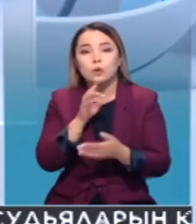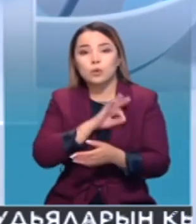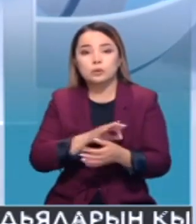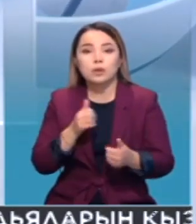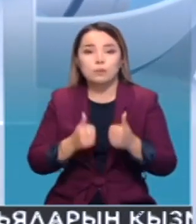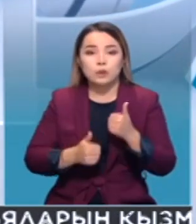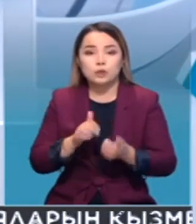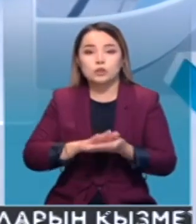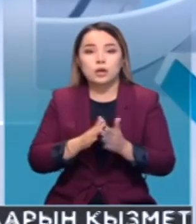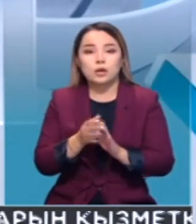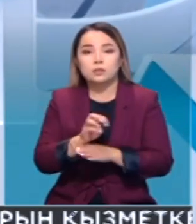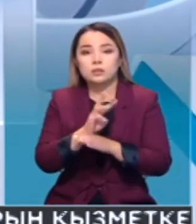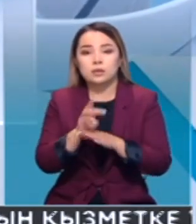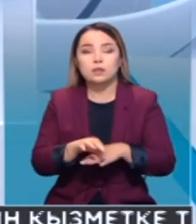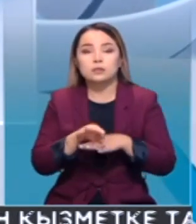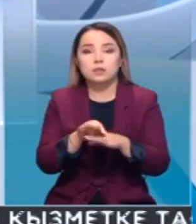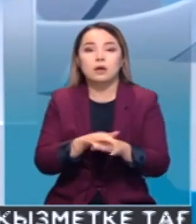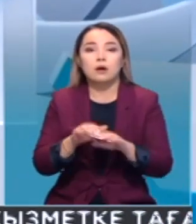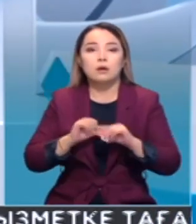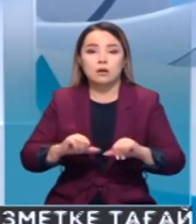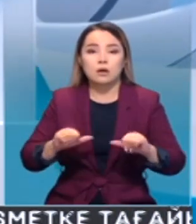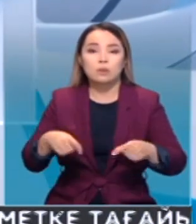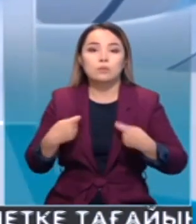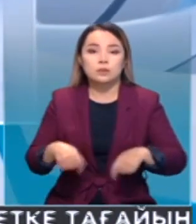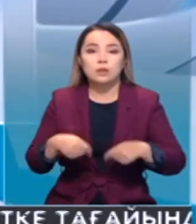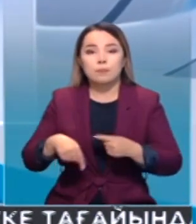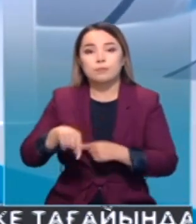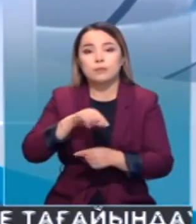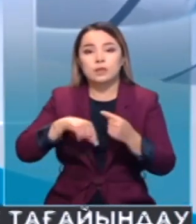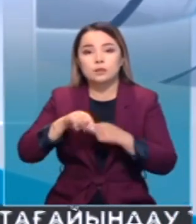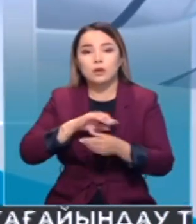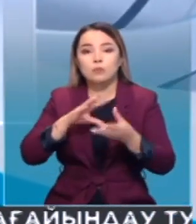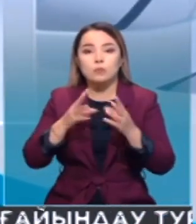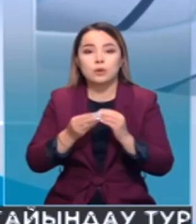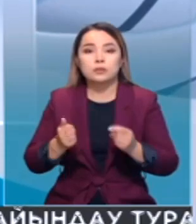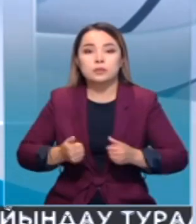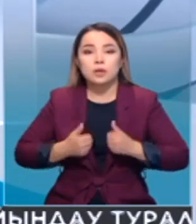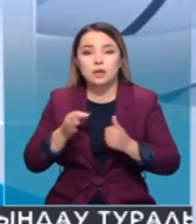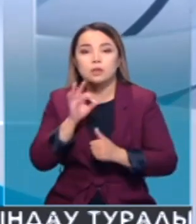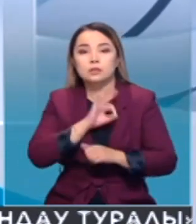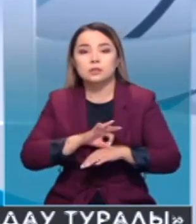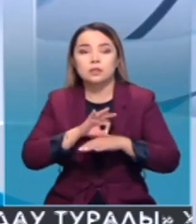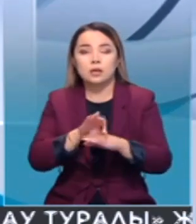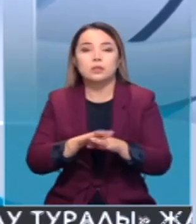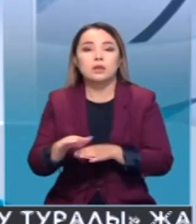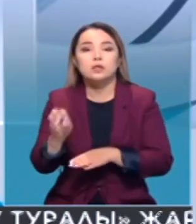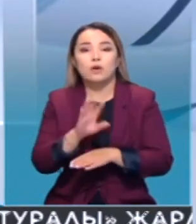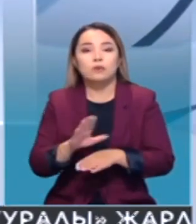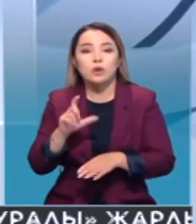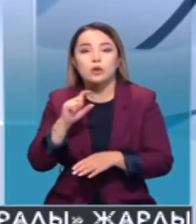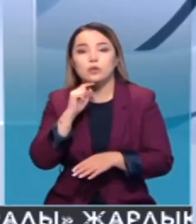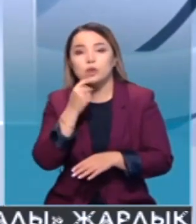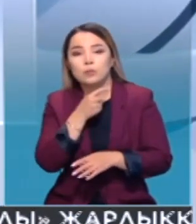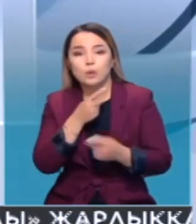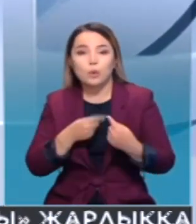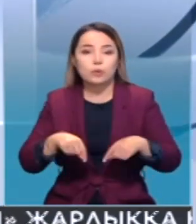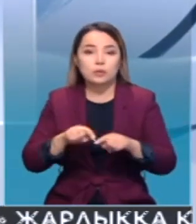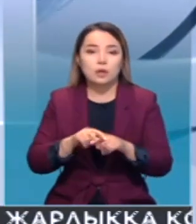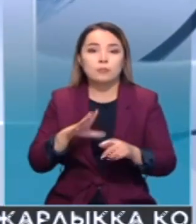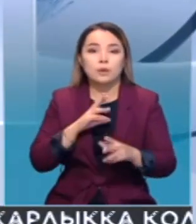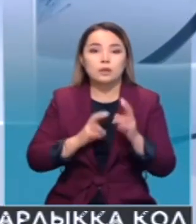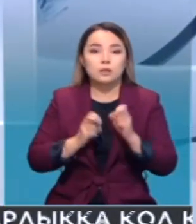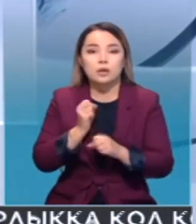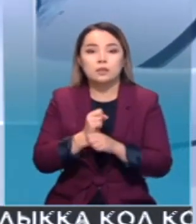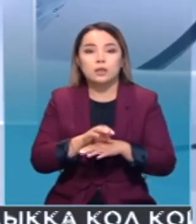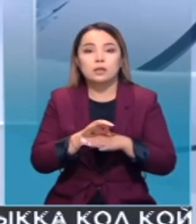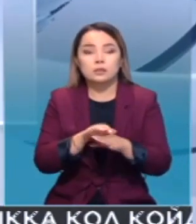бәсекелестік үшін жағдай жасайды. Сондықтан комиссия бұл нарықты бизнес үшін барынша қолжетімді етуге, Еуразиялық экономикалық одақтың барлық елінің өндірушілері